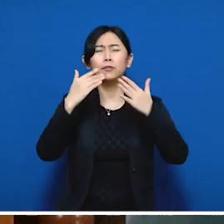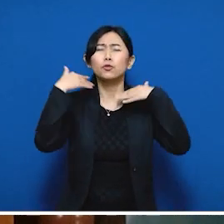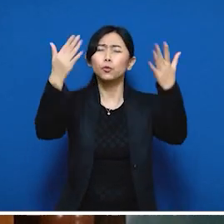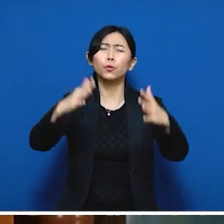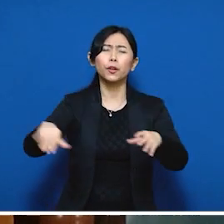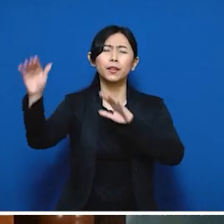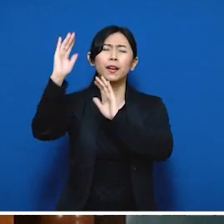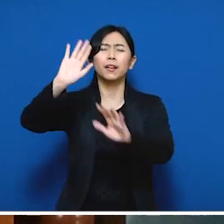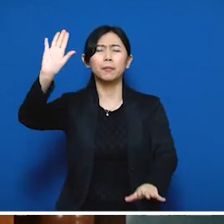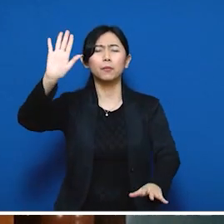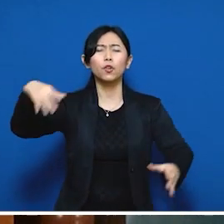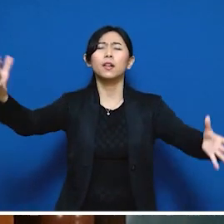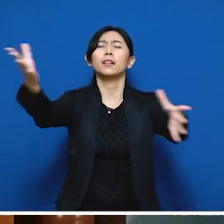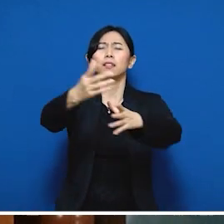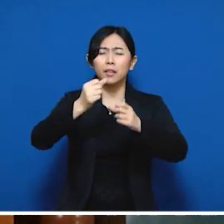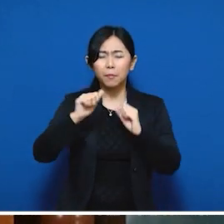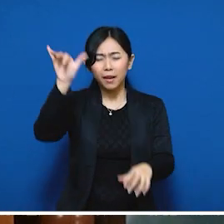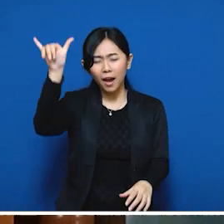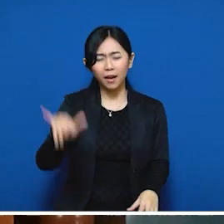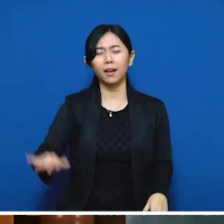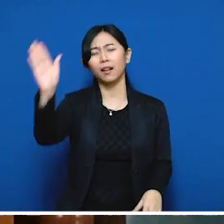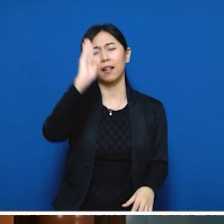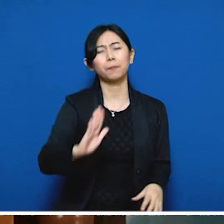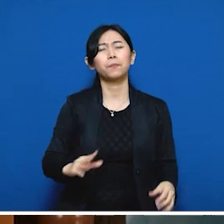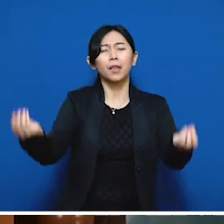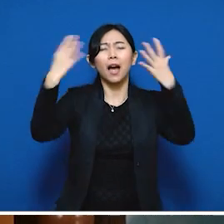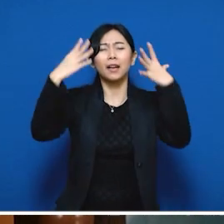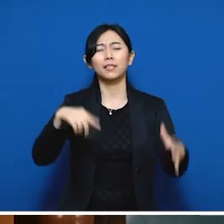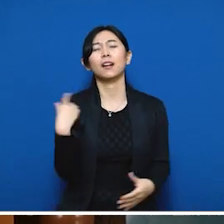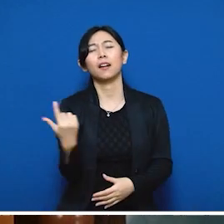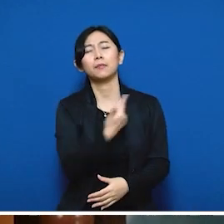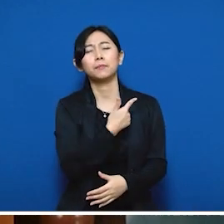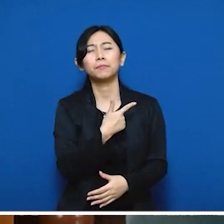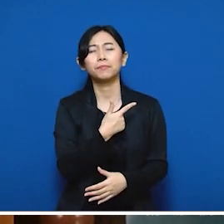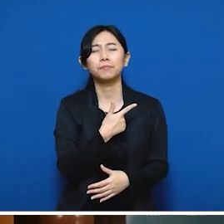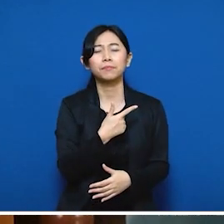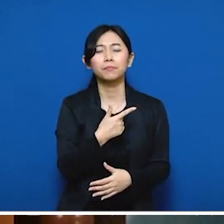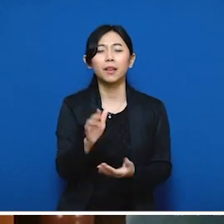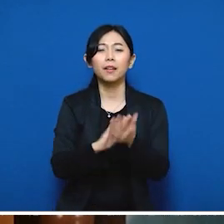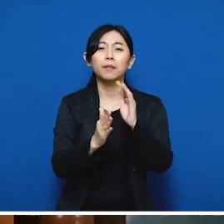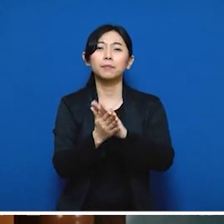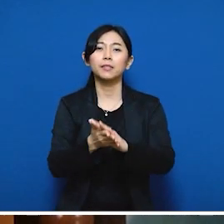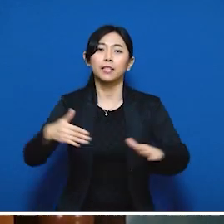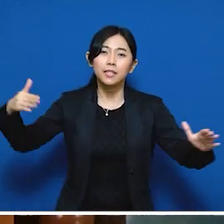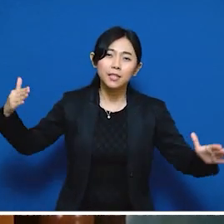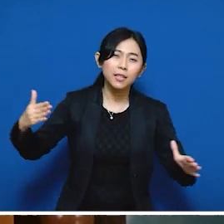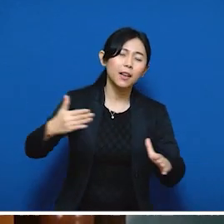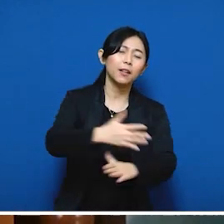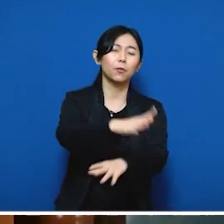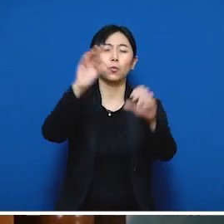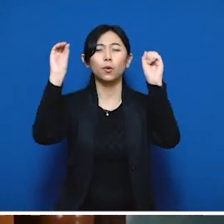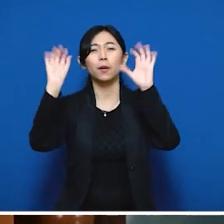hadapan-Mu. Terimalah ya Allah, dan ajarlah kami untuk menjadi saluran berkat